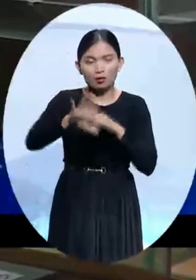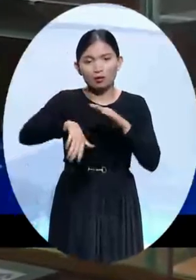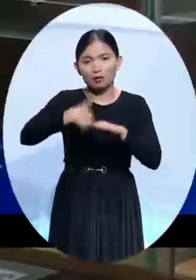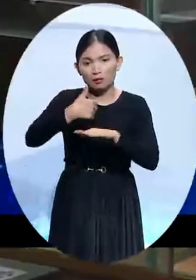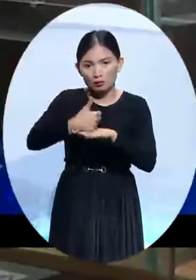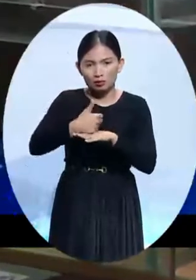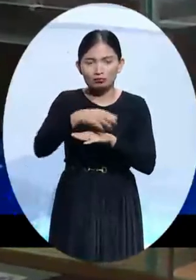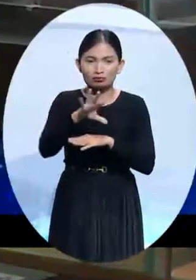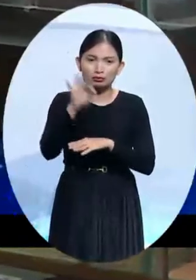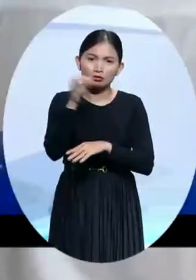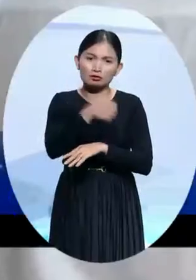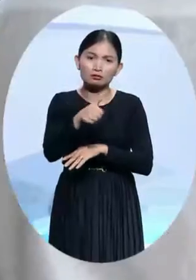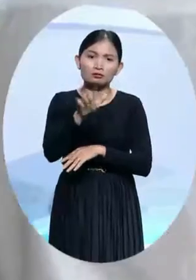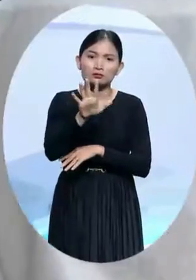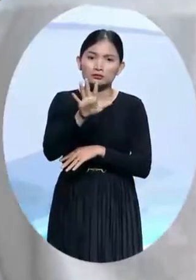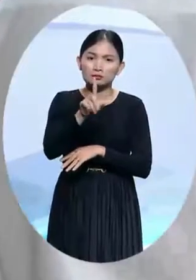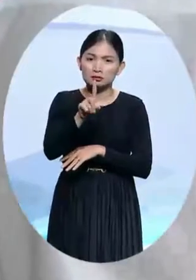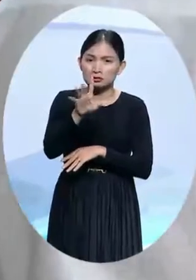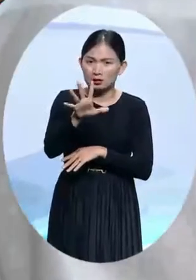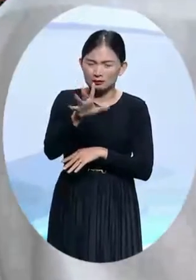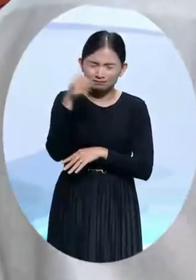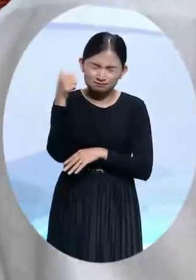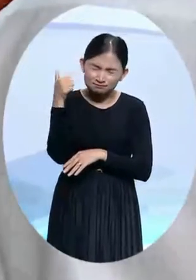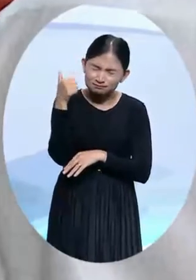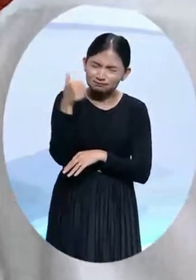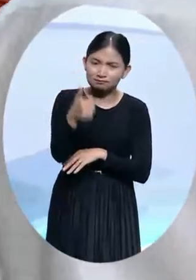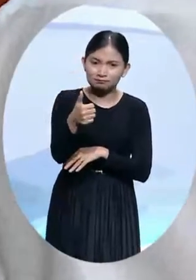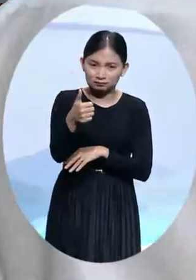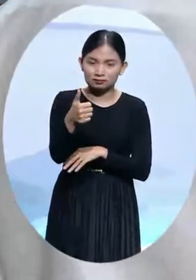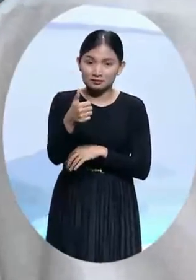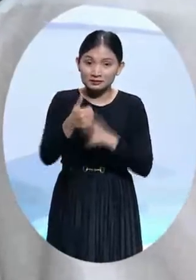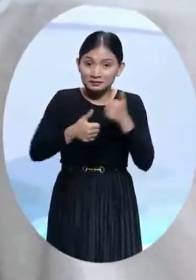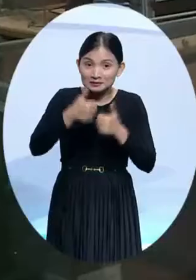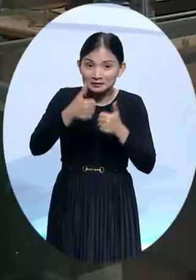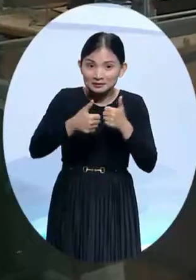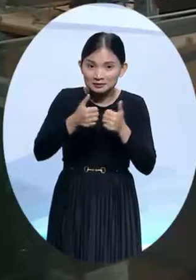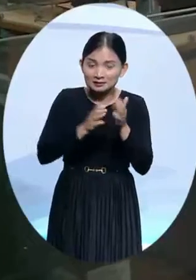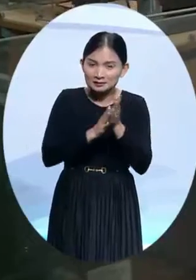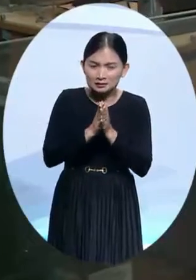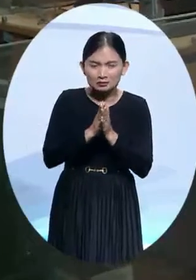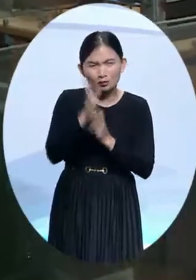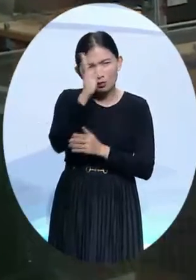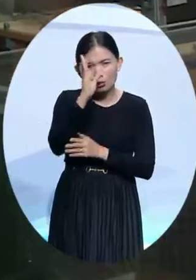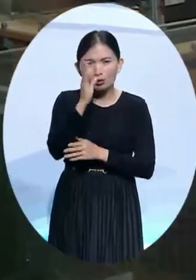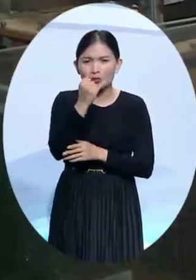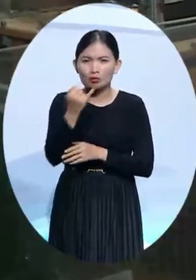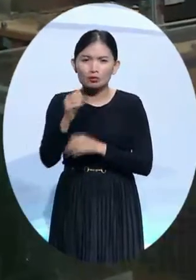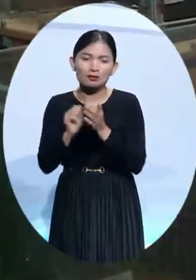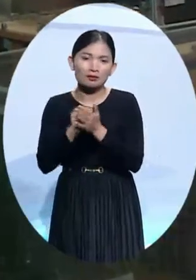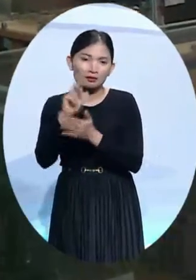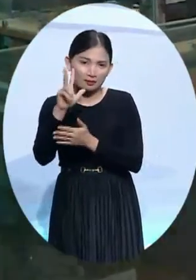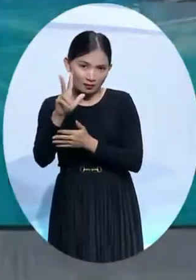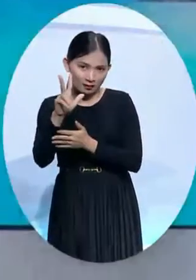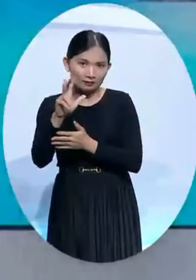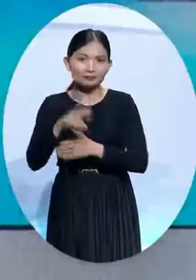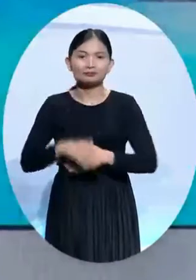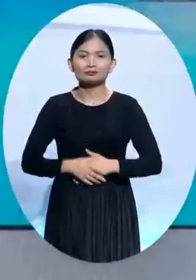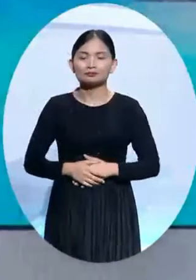ra 15 thí sinh xuất sắc nhất để tham gia hội thi cấp tập đoàn, dự kiến tổ chức vào cuối tháng 8 năm 2022.